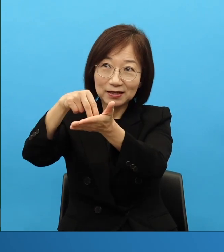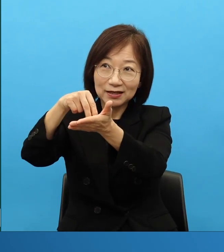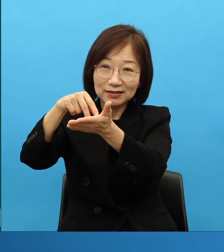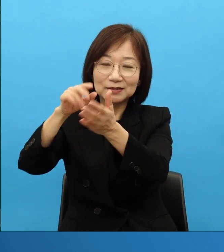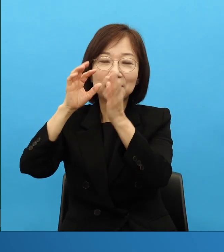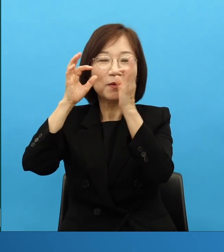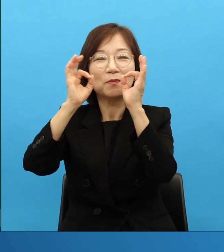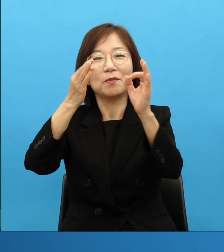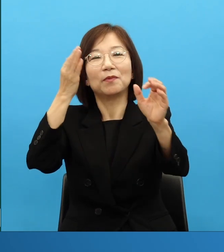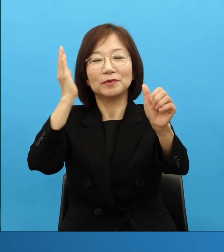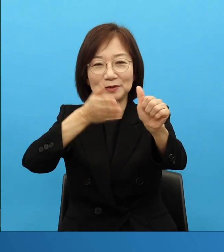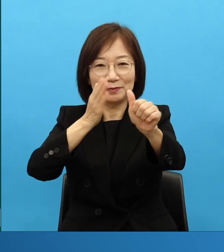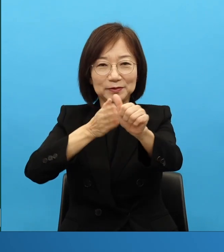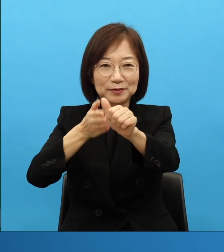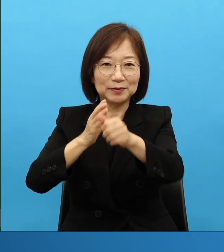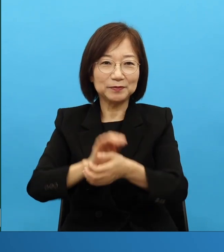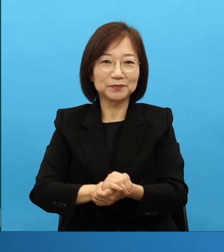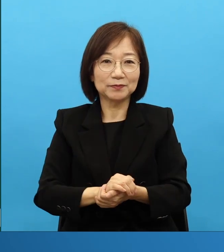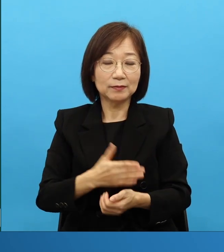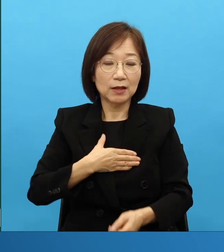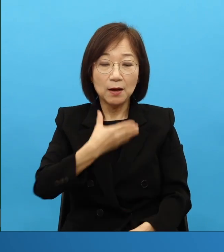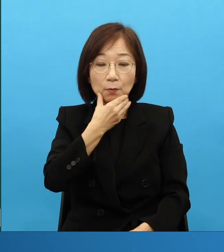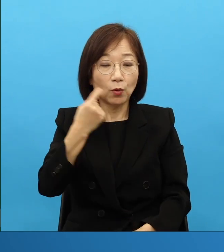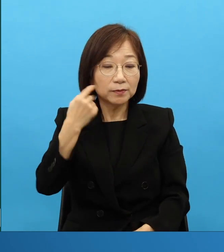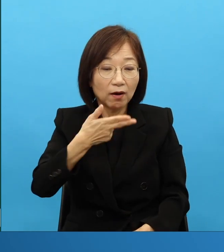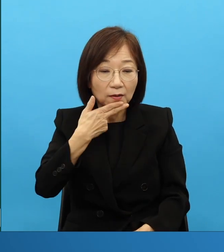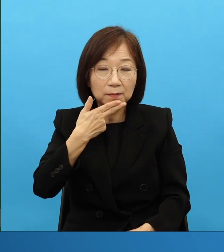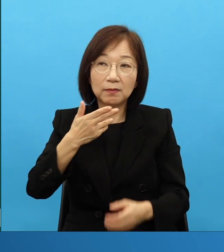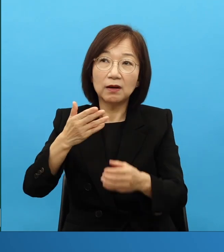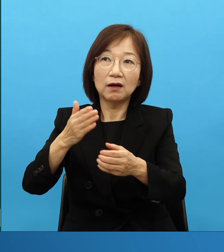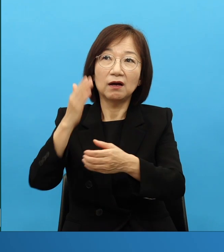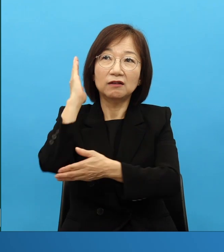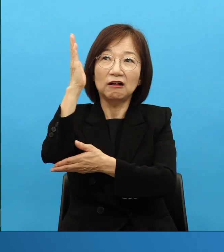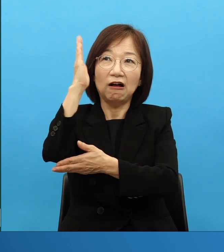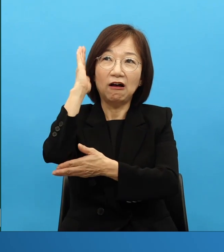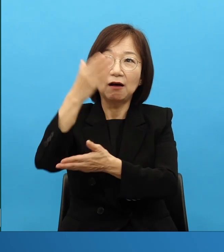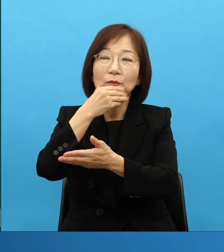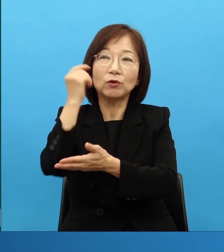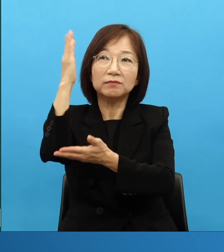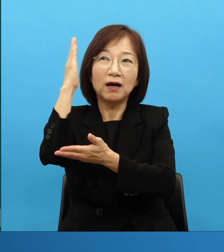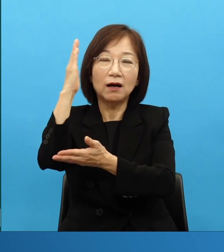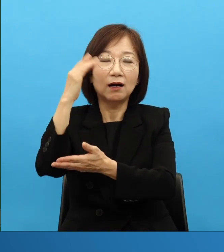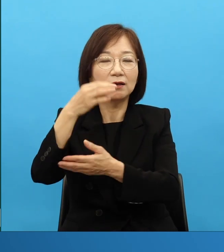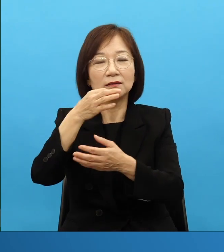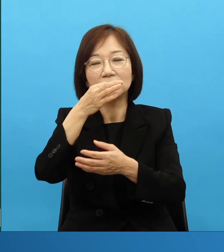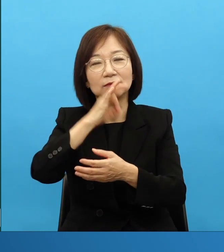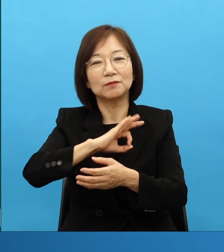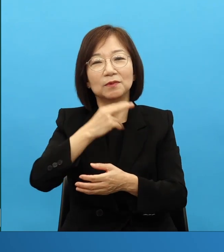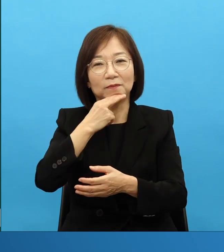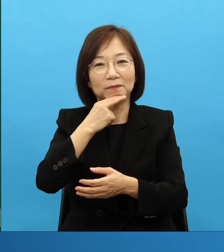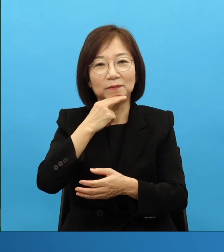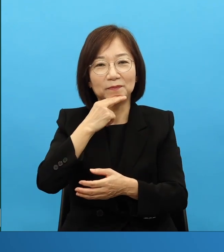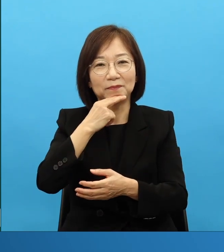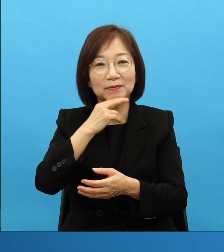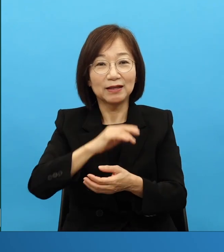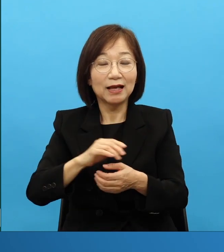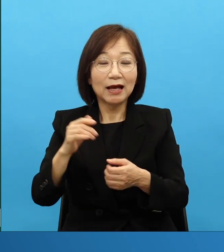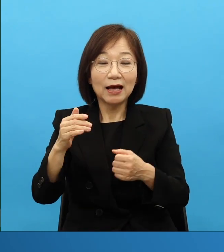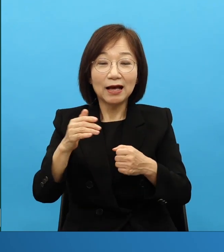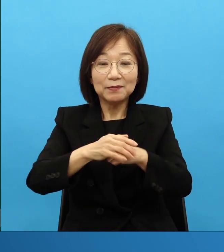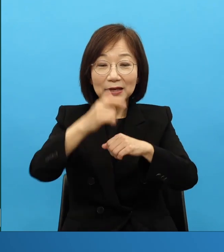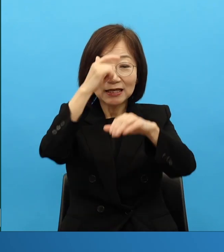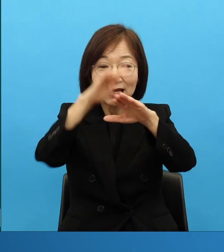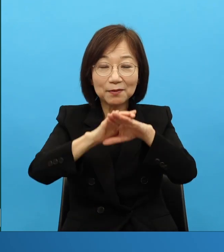안 돼 있으면 목사님 복음 말해도 소용없어요. 그래서 뭐 때문에 예배 드리려고 하고 뭐 때문에 집회